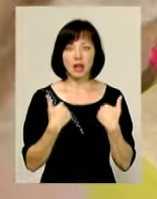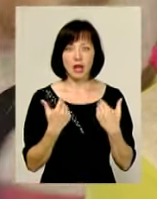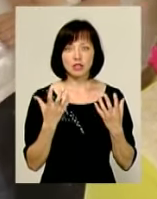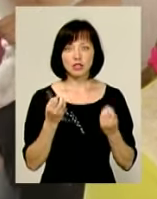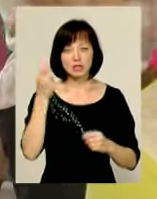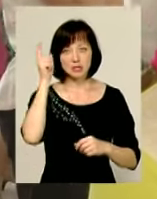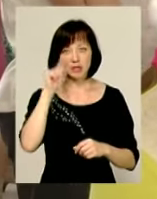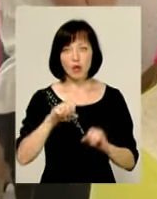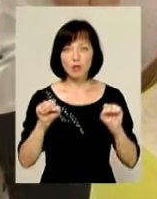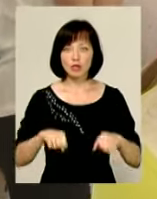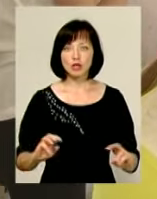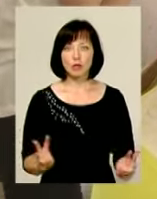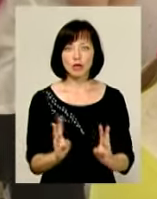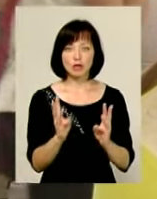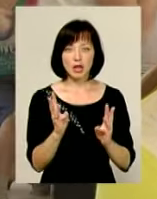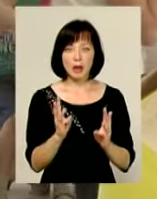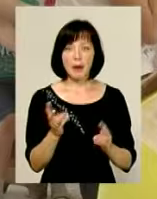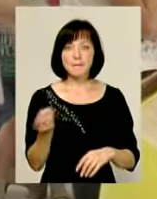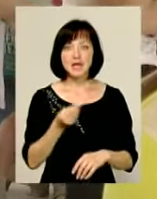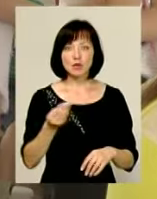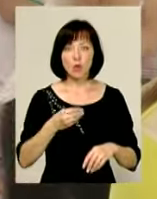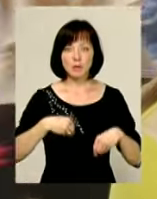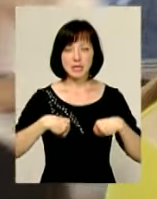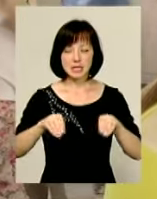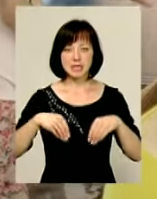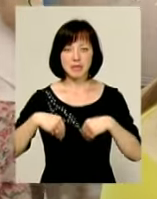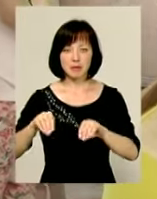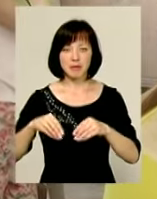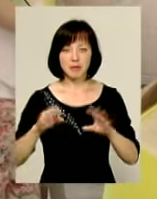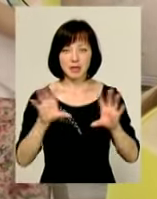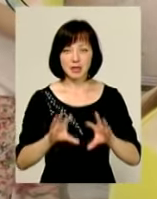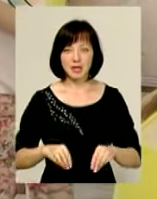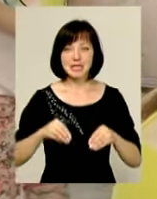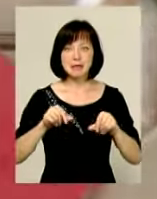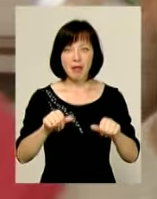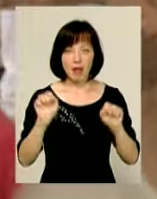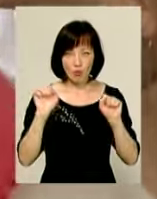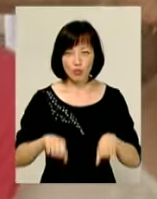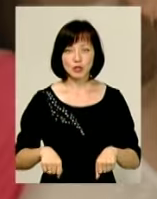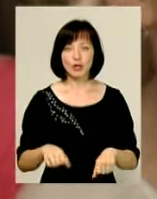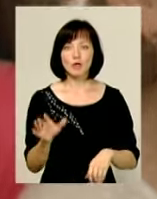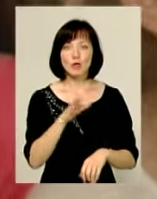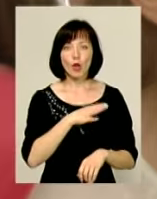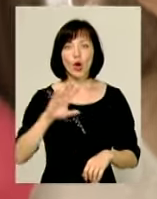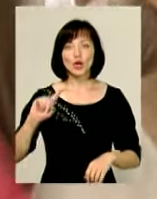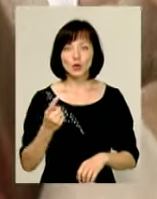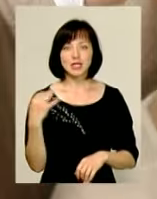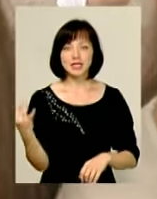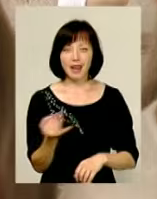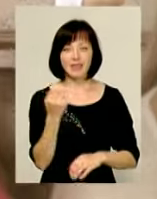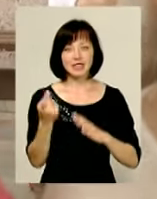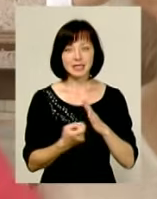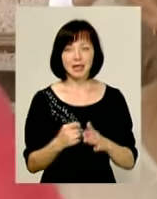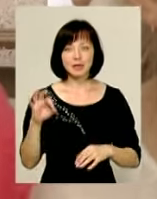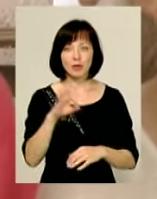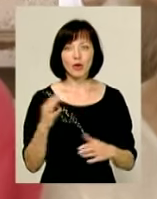дізналась, що можна пожежу за піском затушити землею. Було дуже цікаво дізнатися